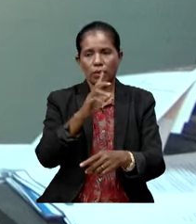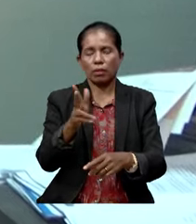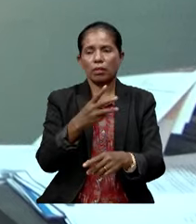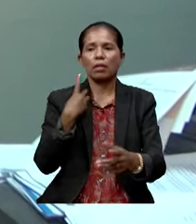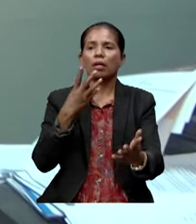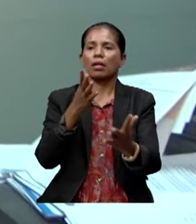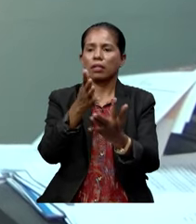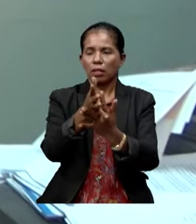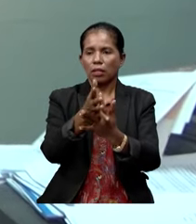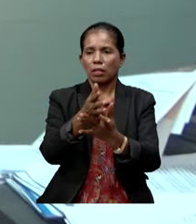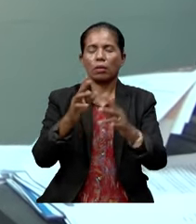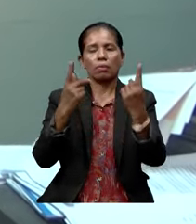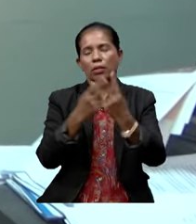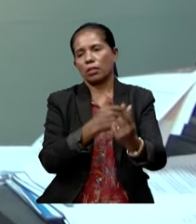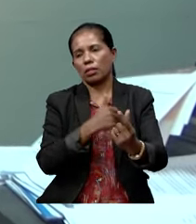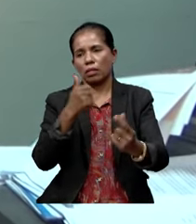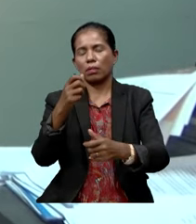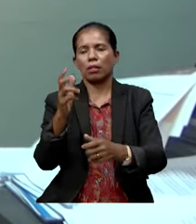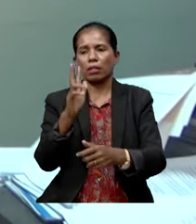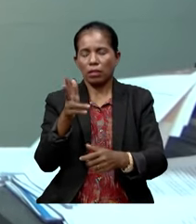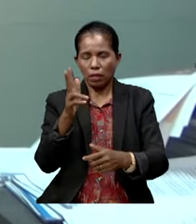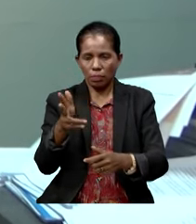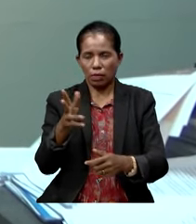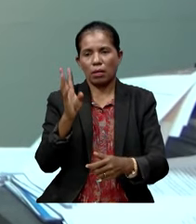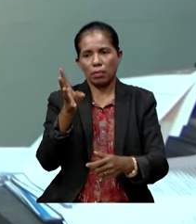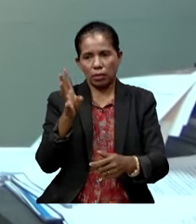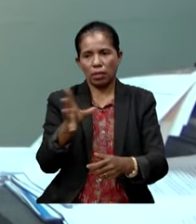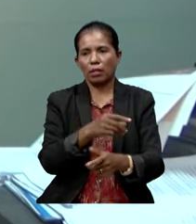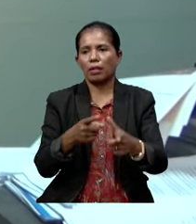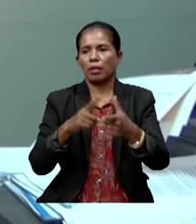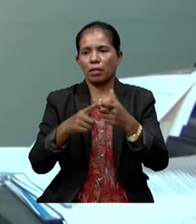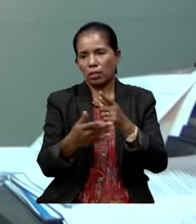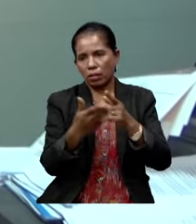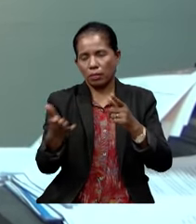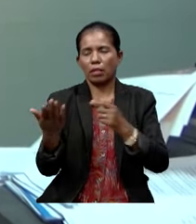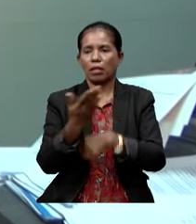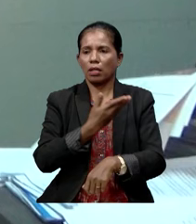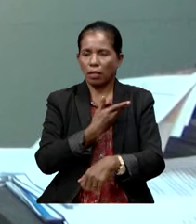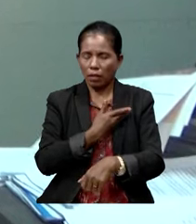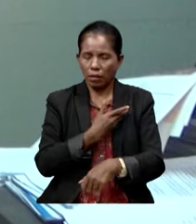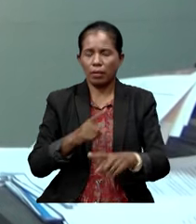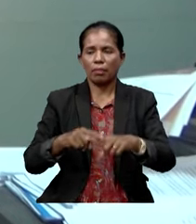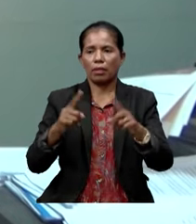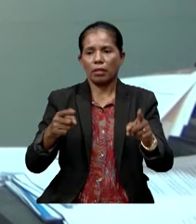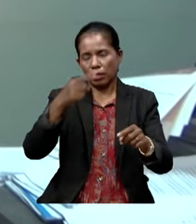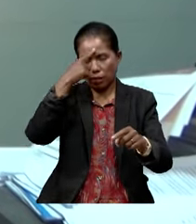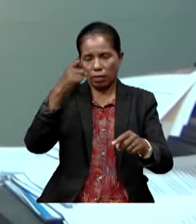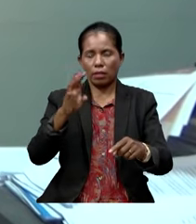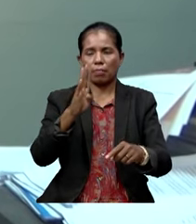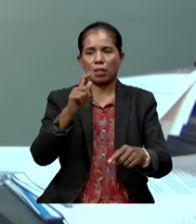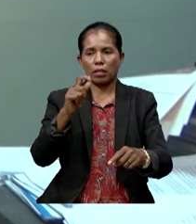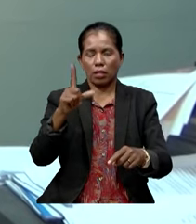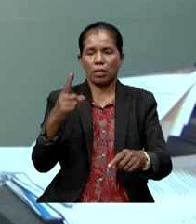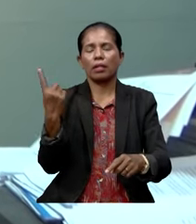private be company ni ne be carves ti apulu en patulu ne be carves ta bo sir ti an caro ba be ta manema petel ni